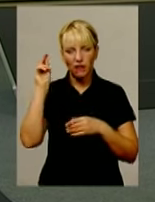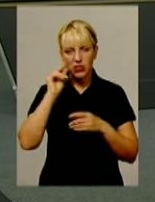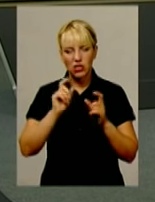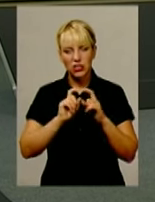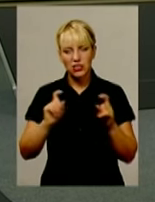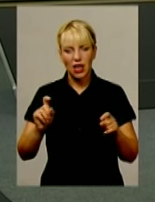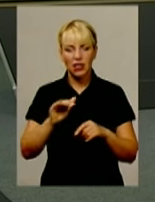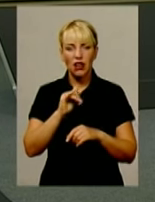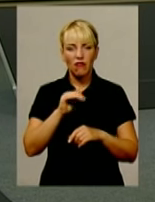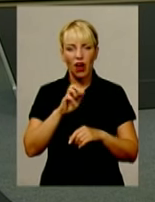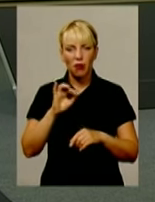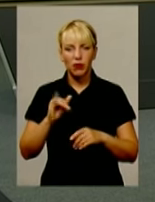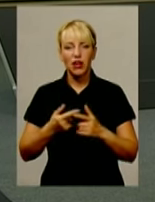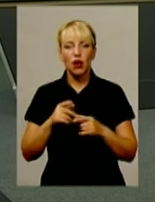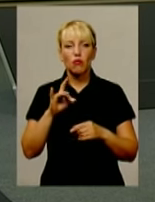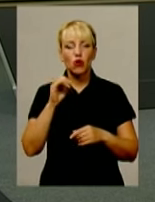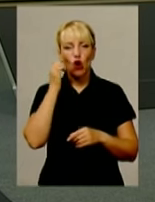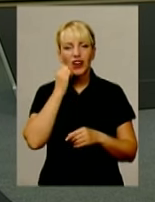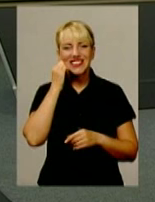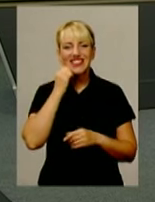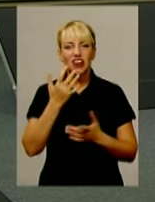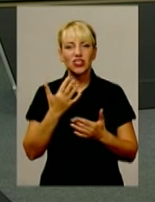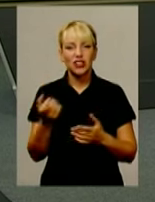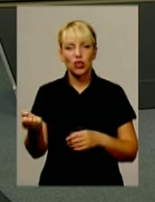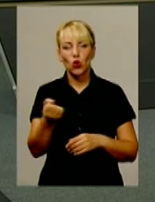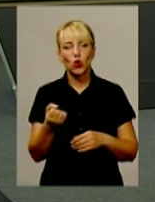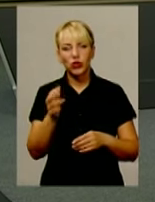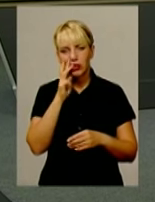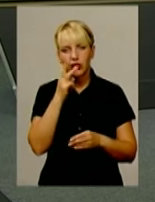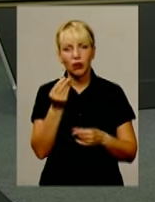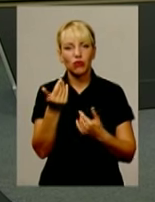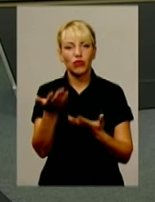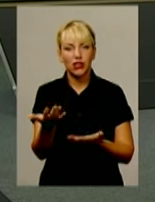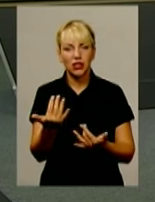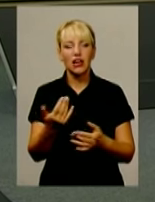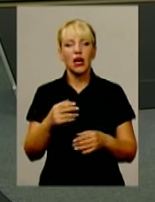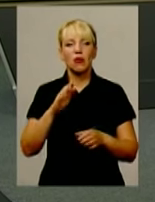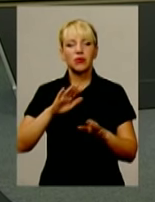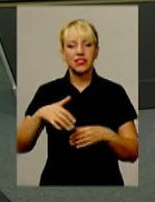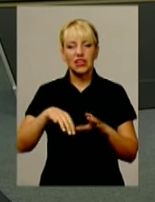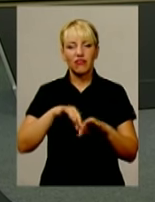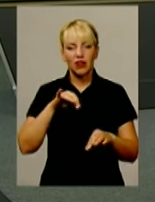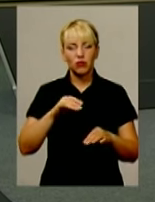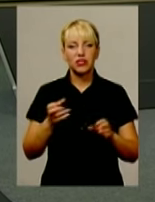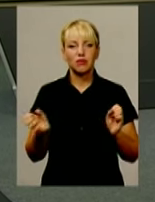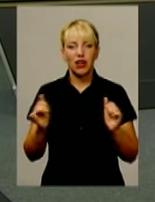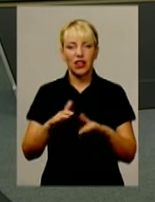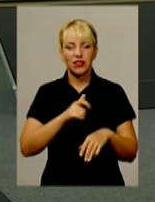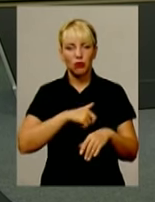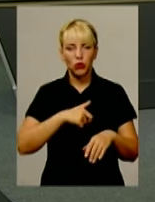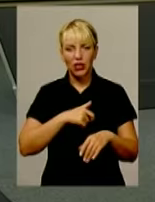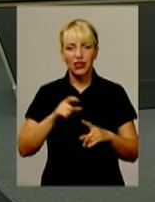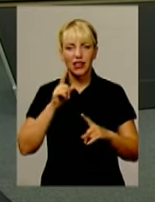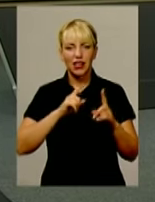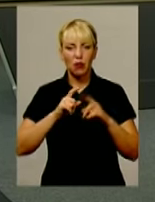відніше, скільки старост утримувати, їх кількість. Адже після виборів збираються депутати, рада